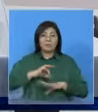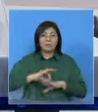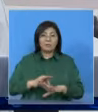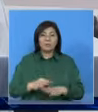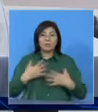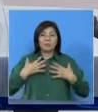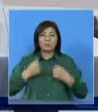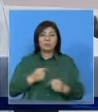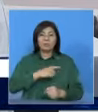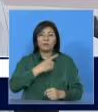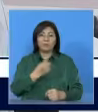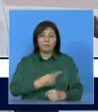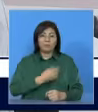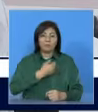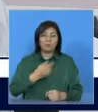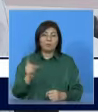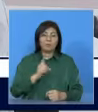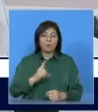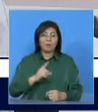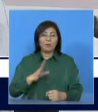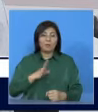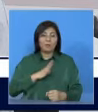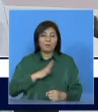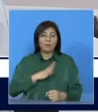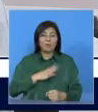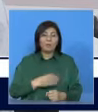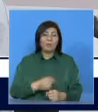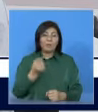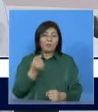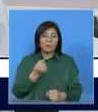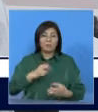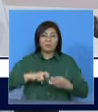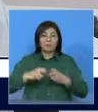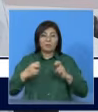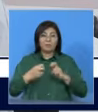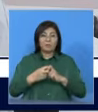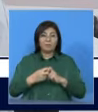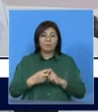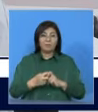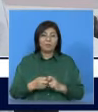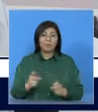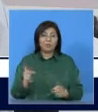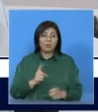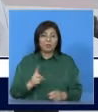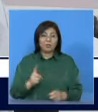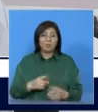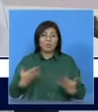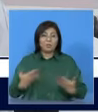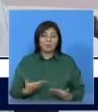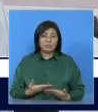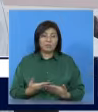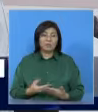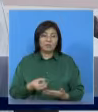здоровья крепкого, чтобы было меньше проблем, и все устроилось в жизни у